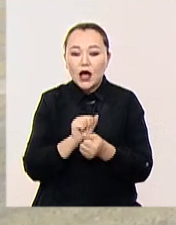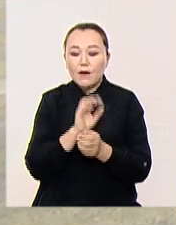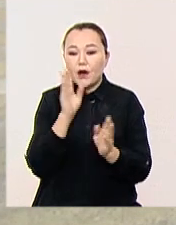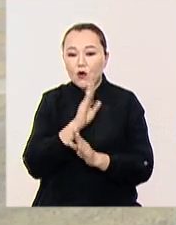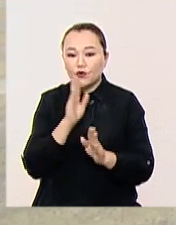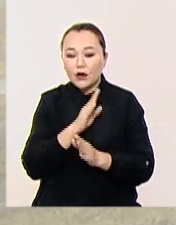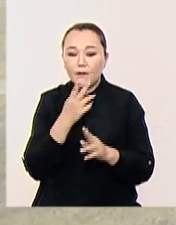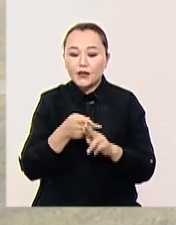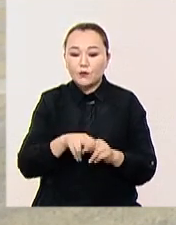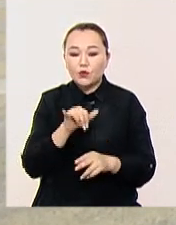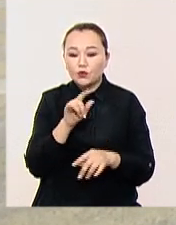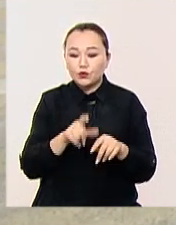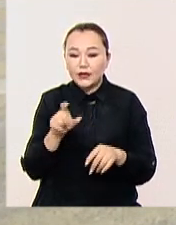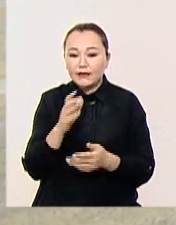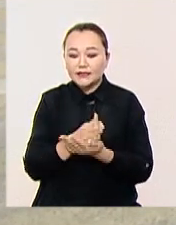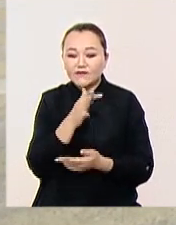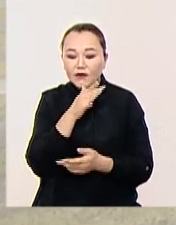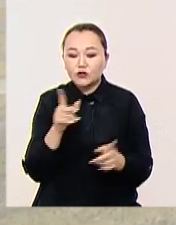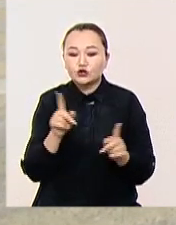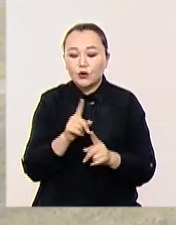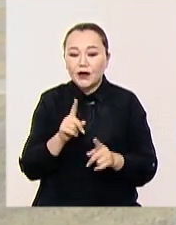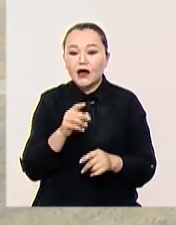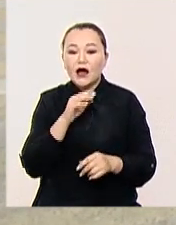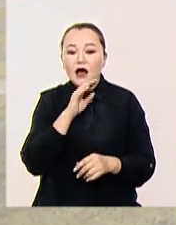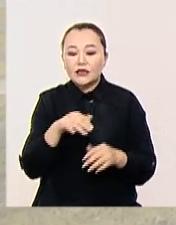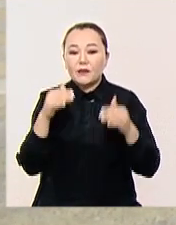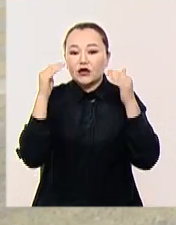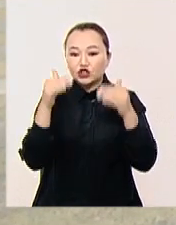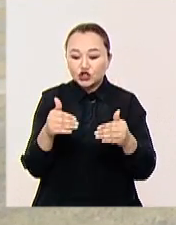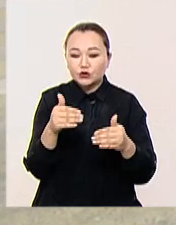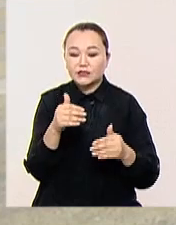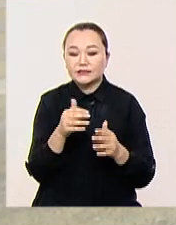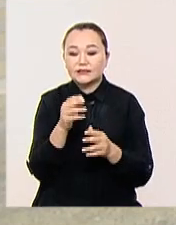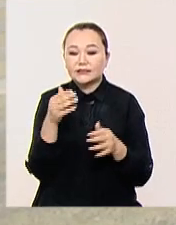погода. Поэтому у людей есть время на то, чтобы хотя бы закрыть крышу и